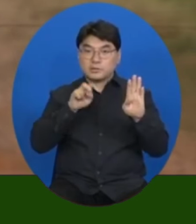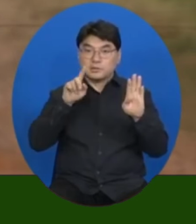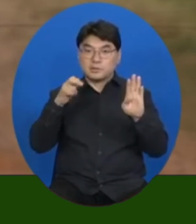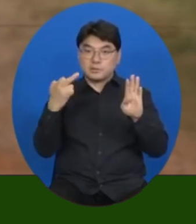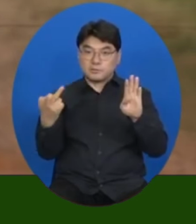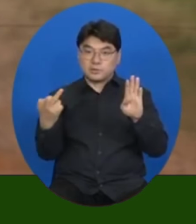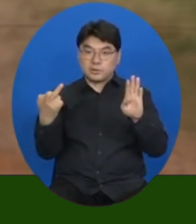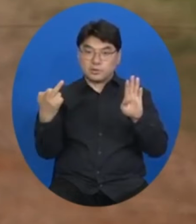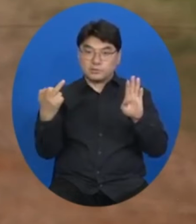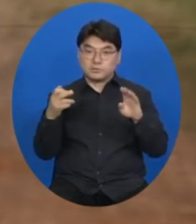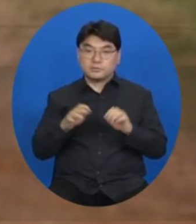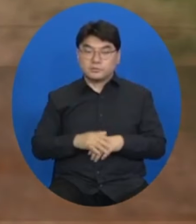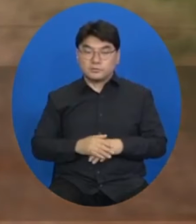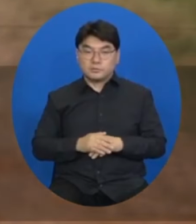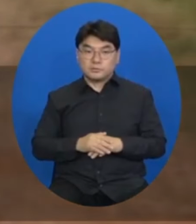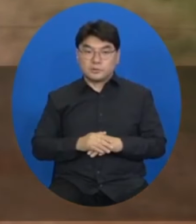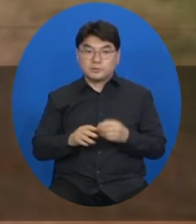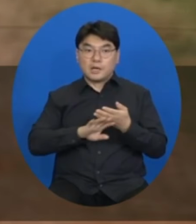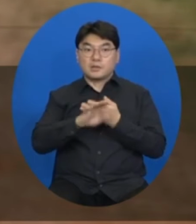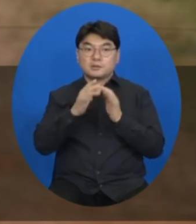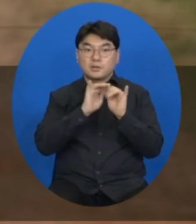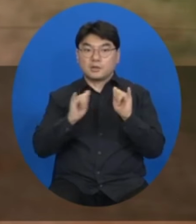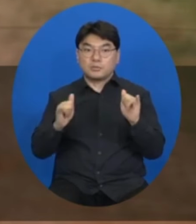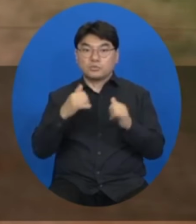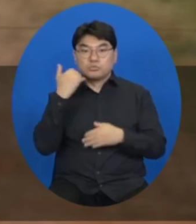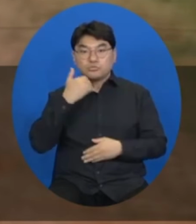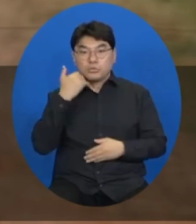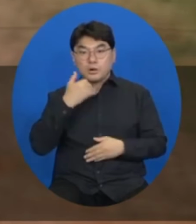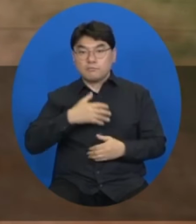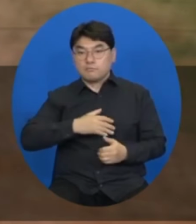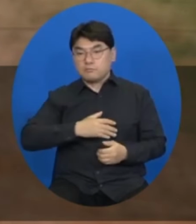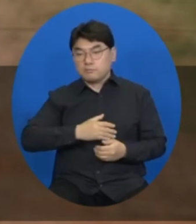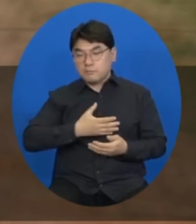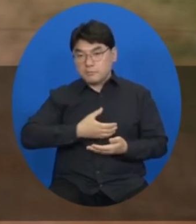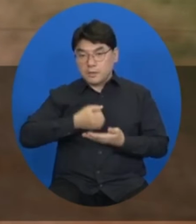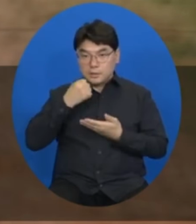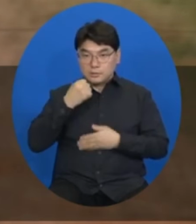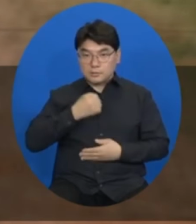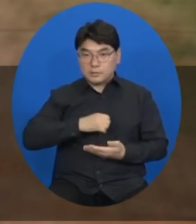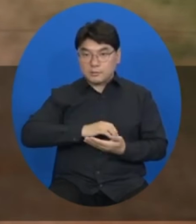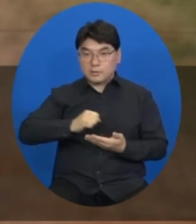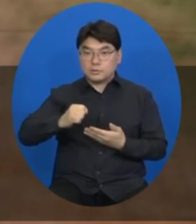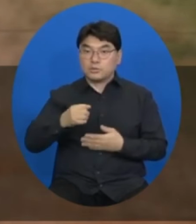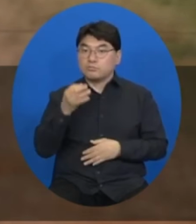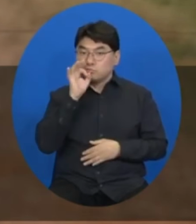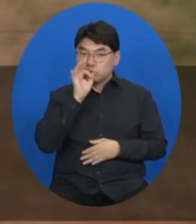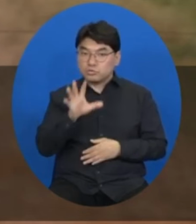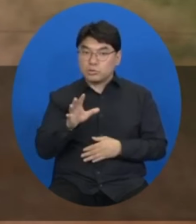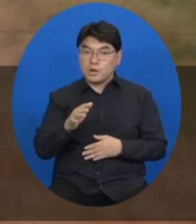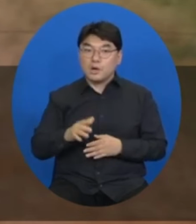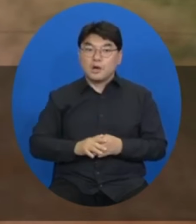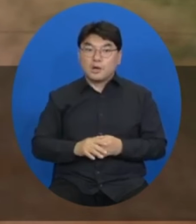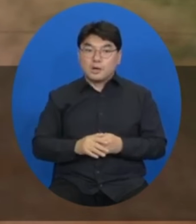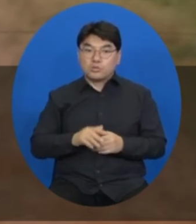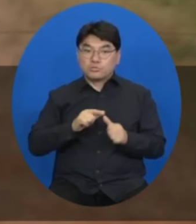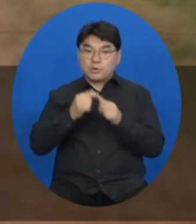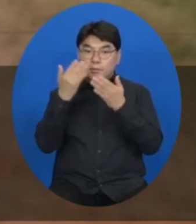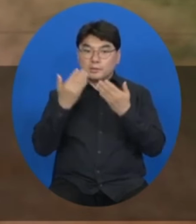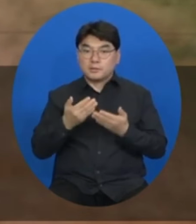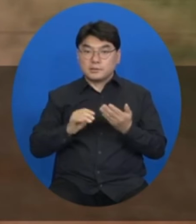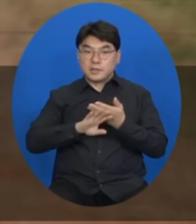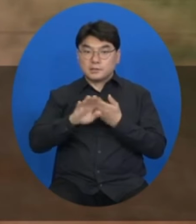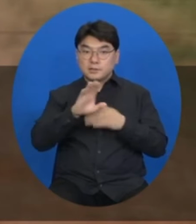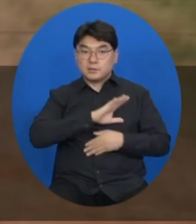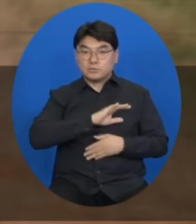말씀이 이겁니다 다른 이로서는 구원을 받을 수 없나니 천하 사람 중에 구원을 받을 만한 다른 이름을 우리에게 주신 일이